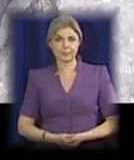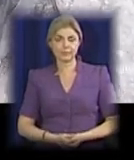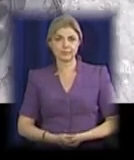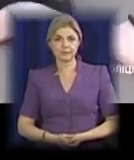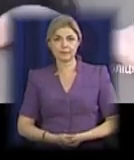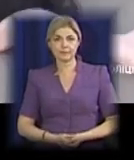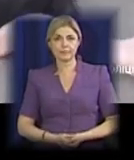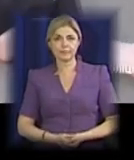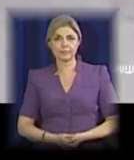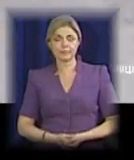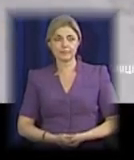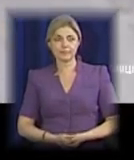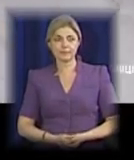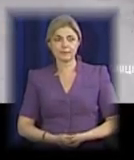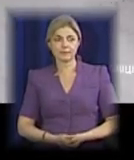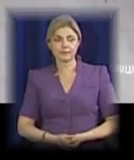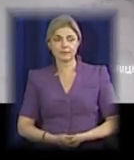Біжать! Даруй руку!